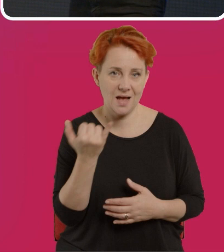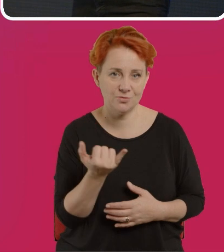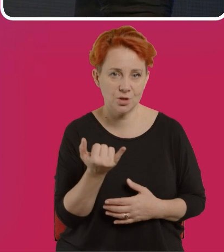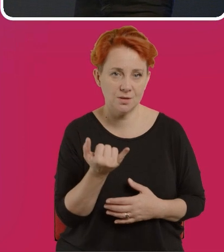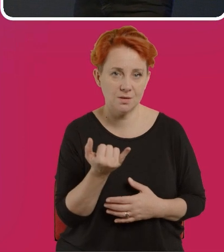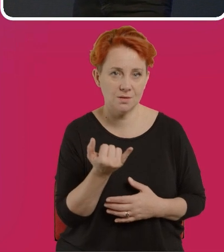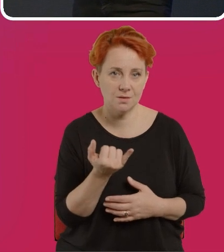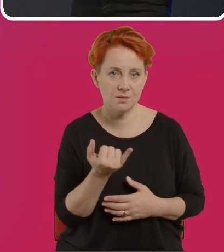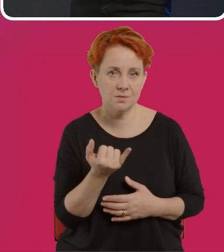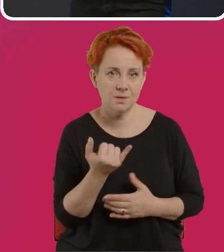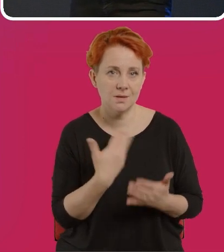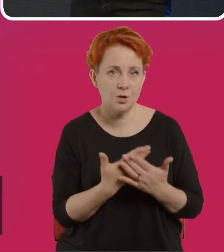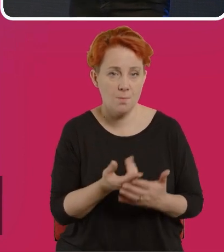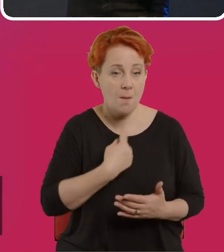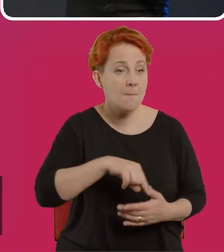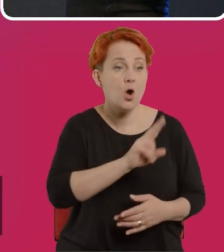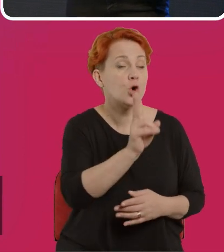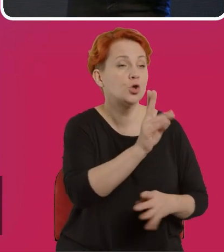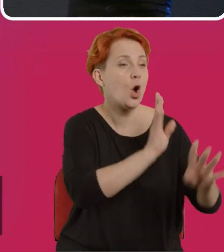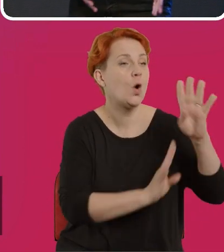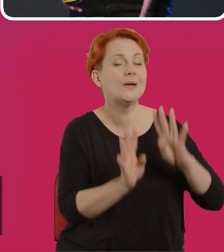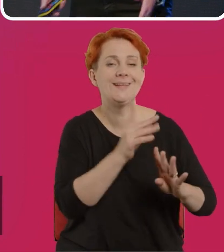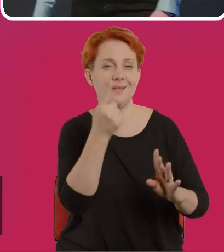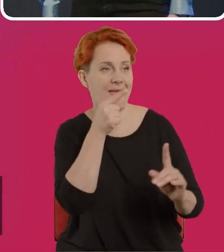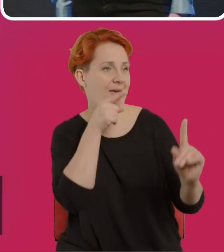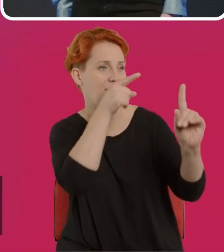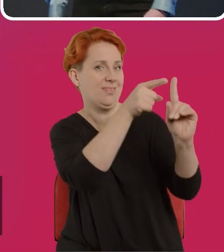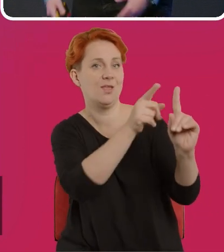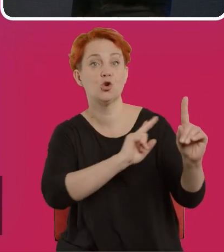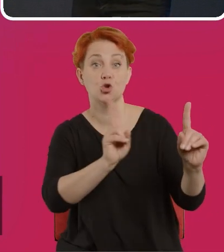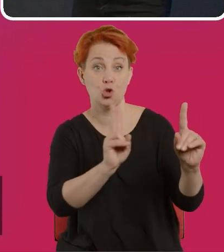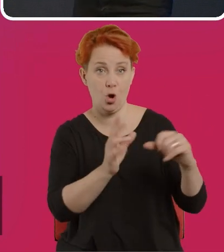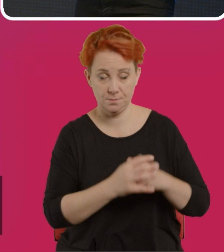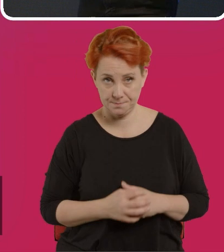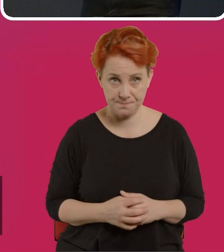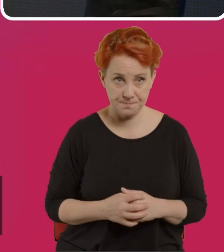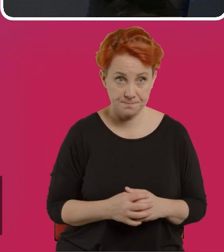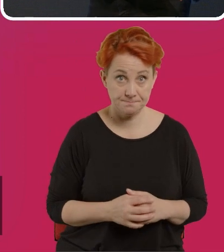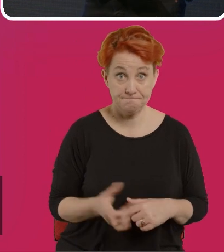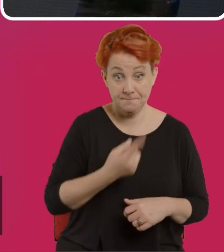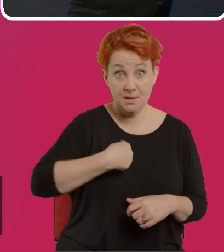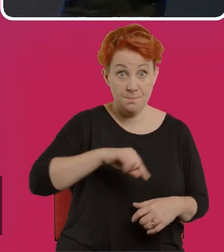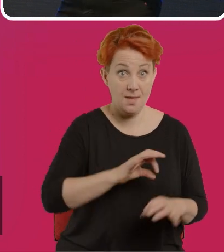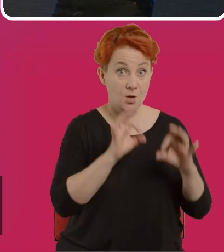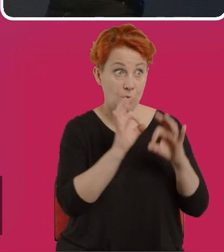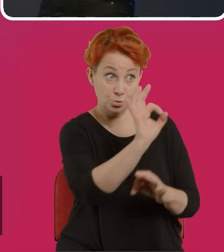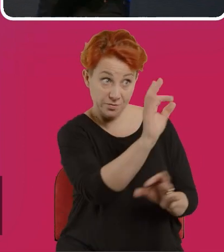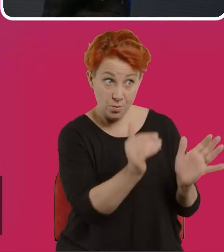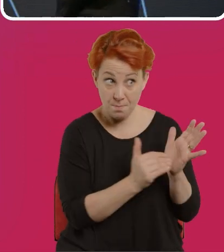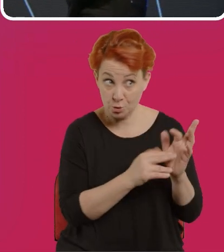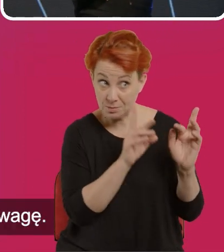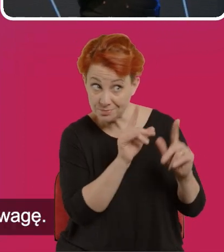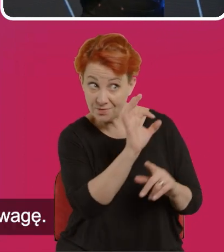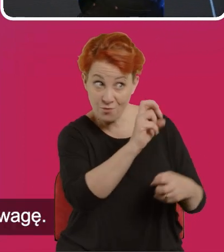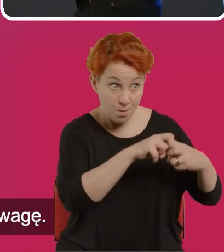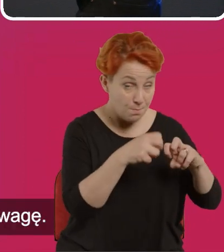najpierw swój segment klienta, czyli do kogo my w ogóle będziemy rozmawiać, potem czy my właściwie definiujemy jego potrzebę, jego